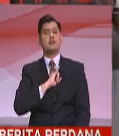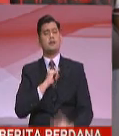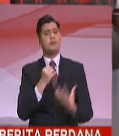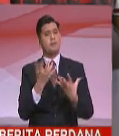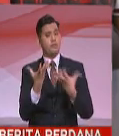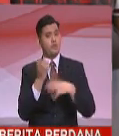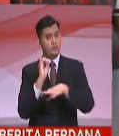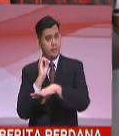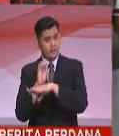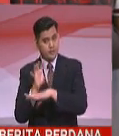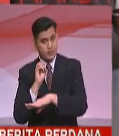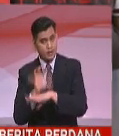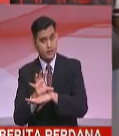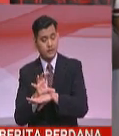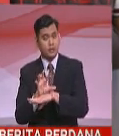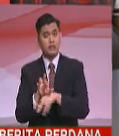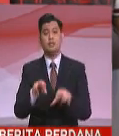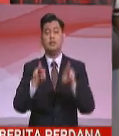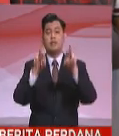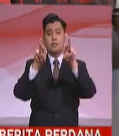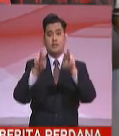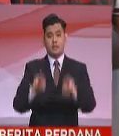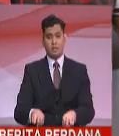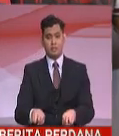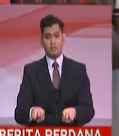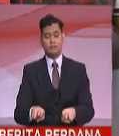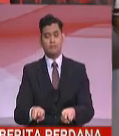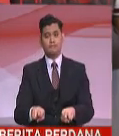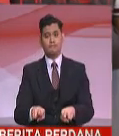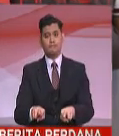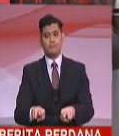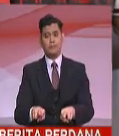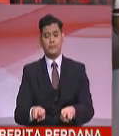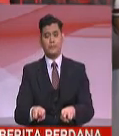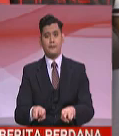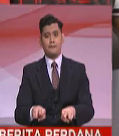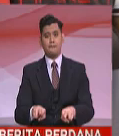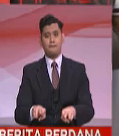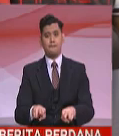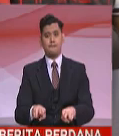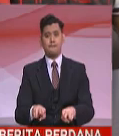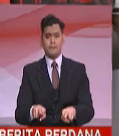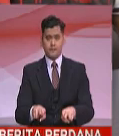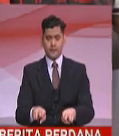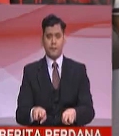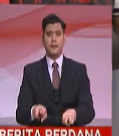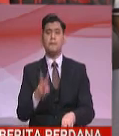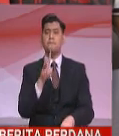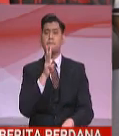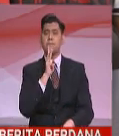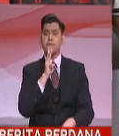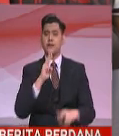kepada rakyat untuk perkara-perkara seperti banjir ini,